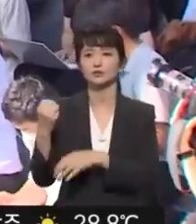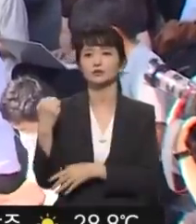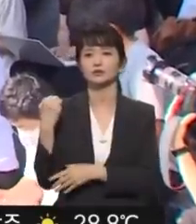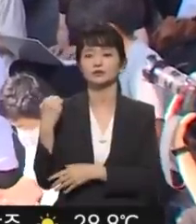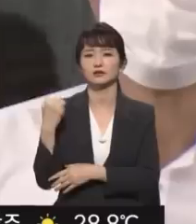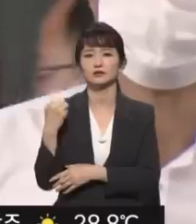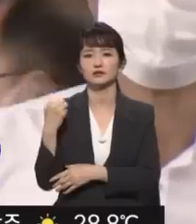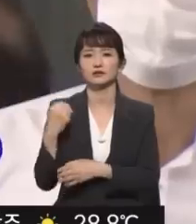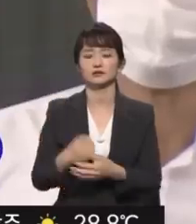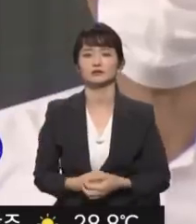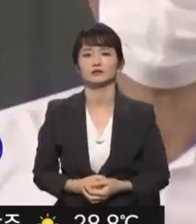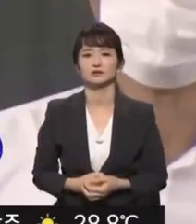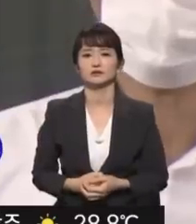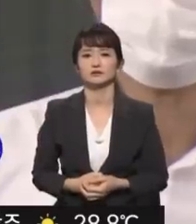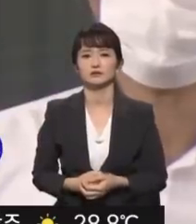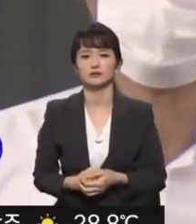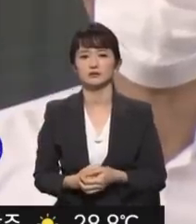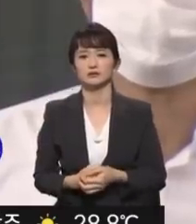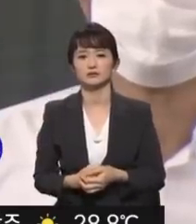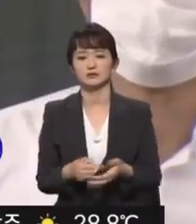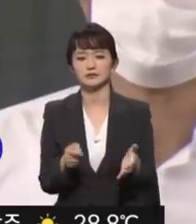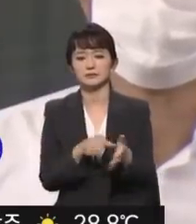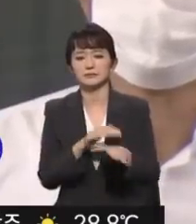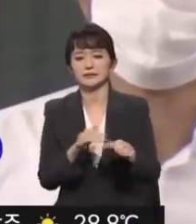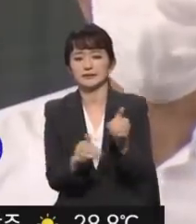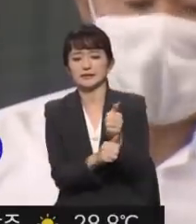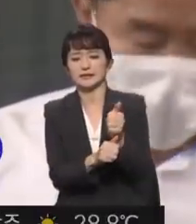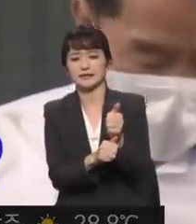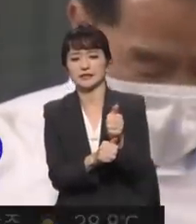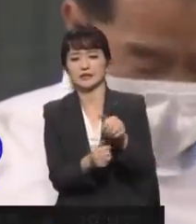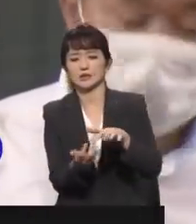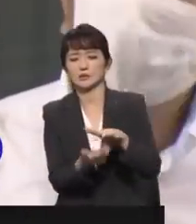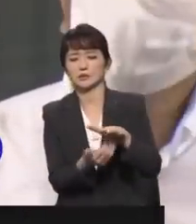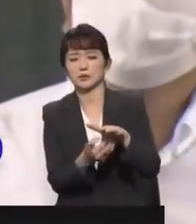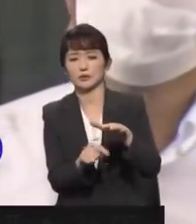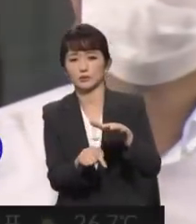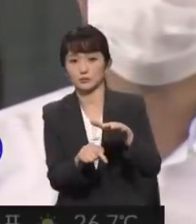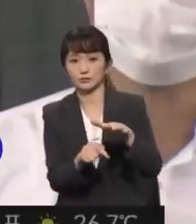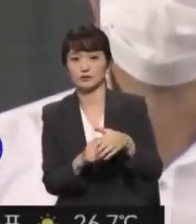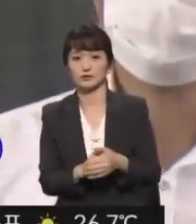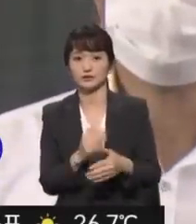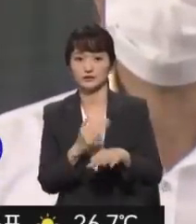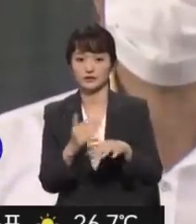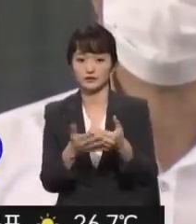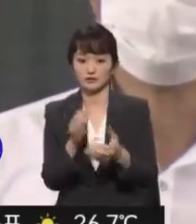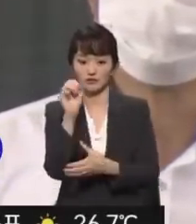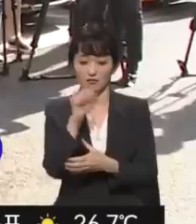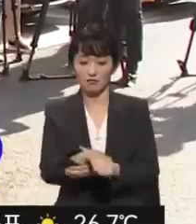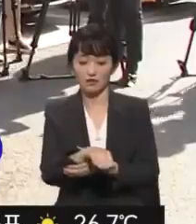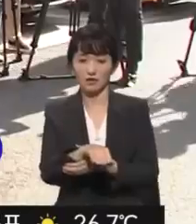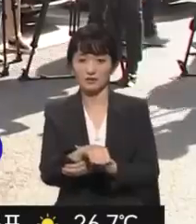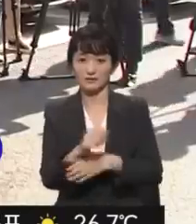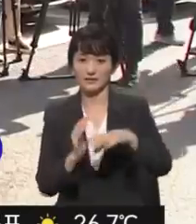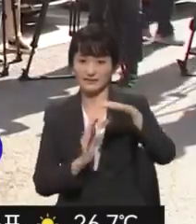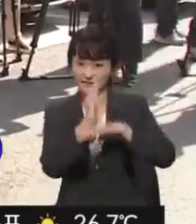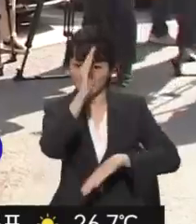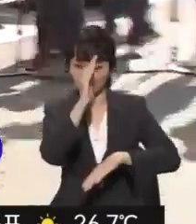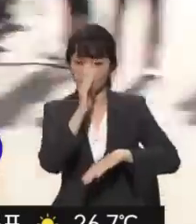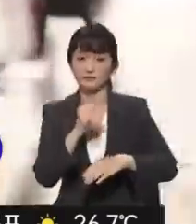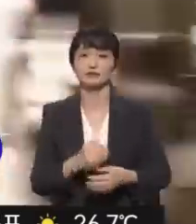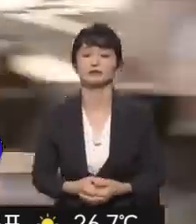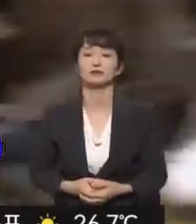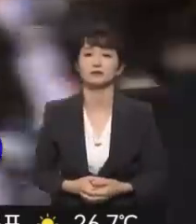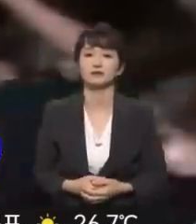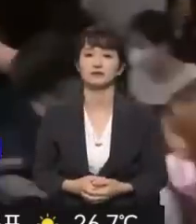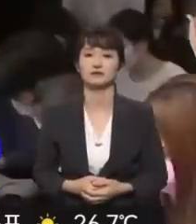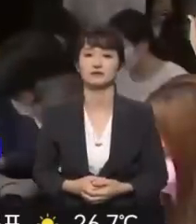해서 무리하게 추진했던 이런 꼼수 bj 같은것은 정당에서 허용될 수 있는 범위를 넘어섰다 라는 것이 재판부의 요 지구요 흔히